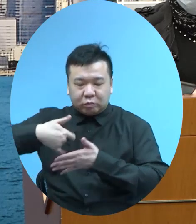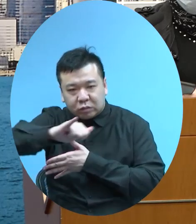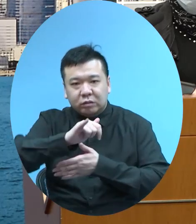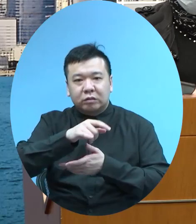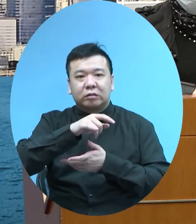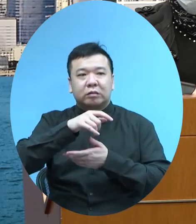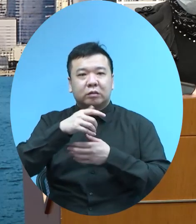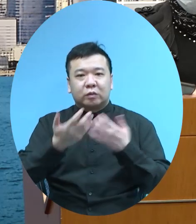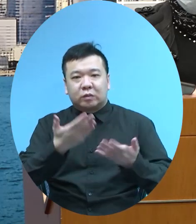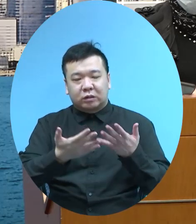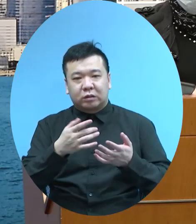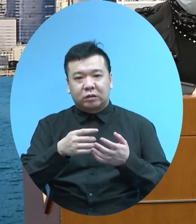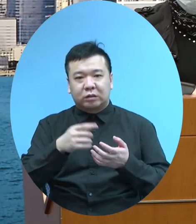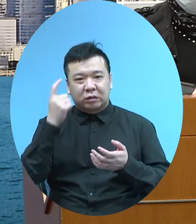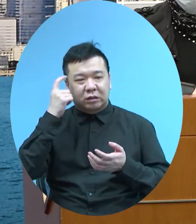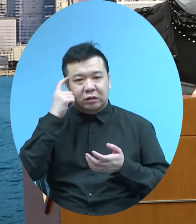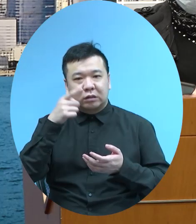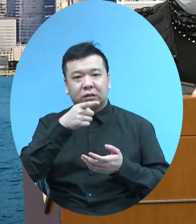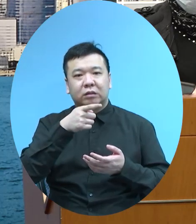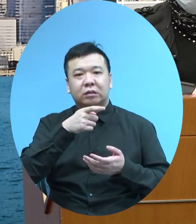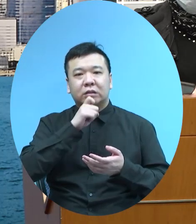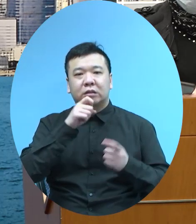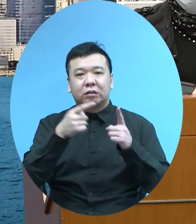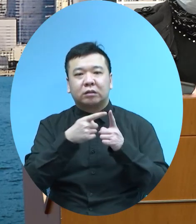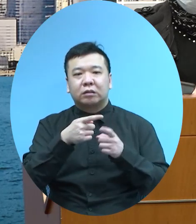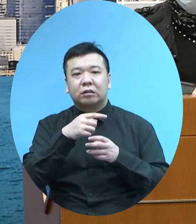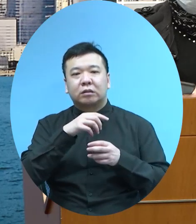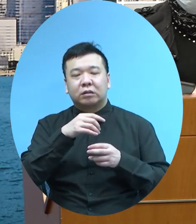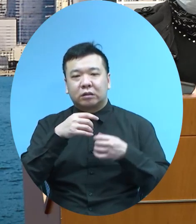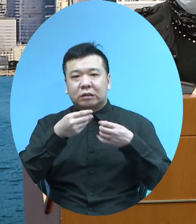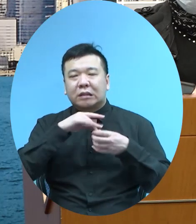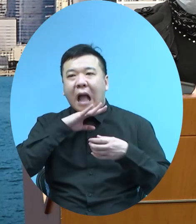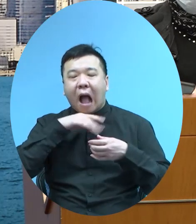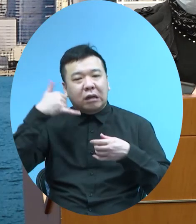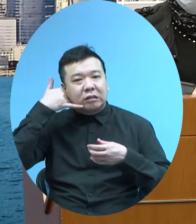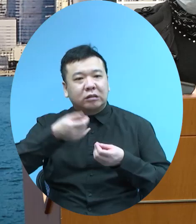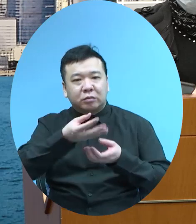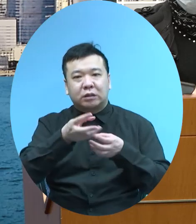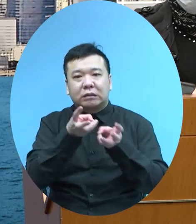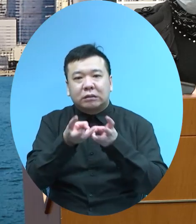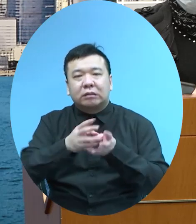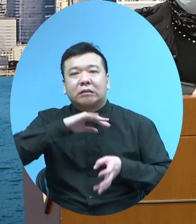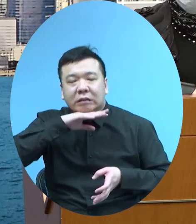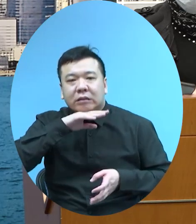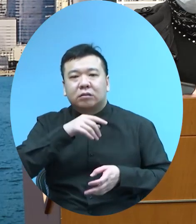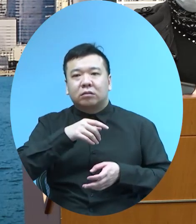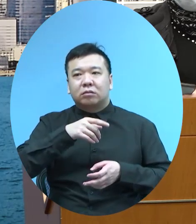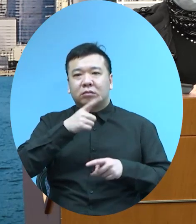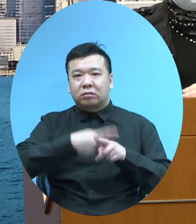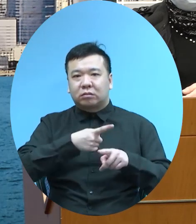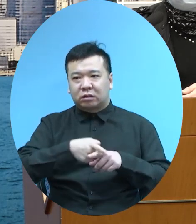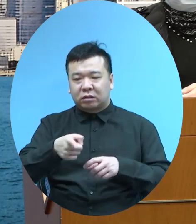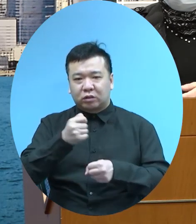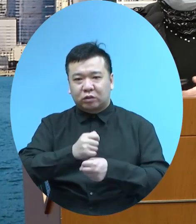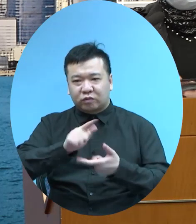亦都有市民陸續都知道咗，其實會有人係俾一啲假嘅電話啊、假嘅個人資料出嚟啦。咁其實覺唔覺得呢